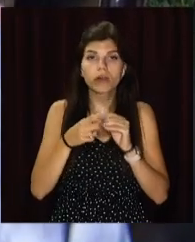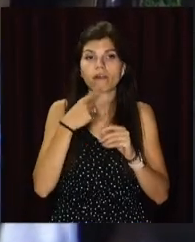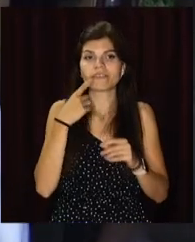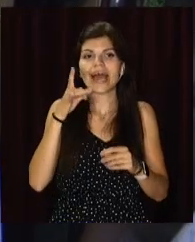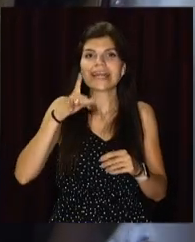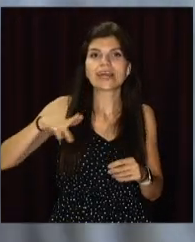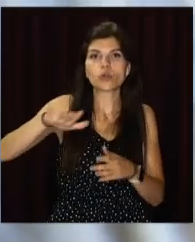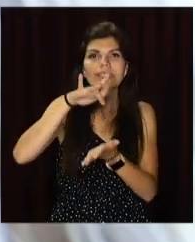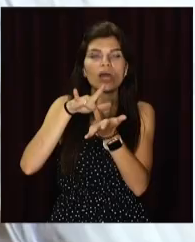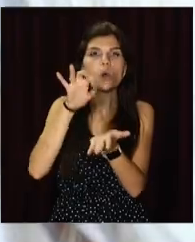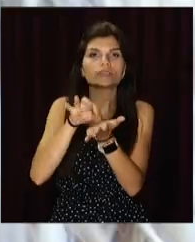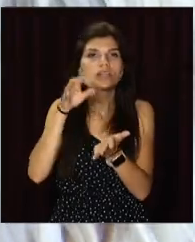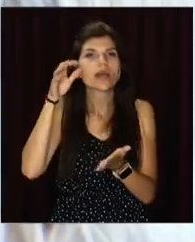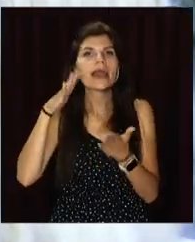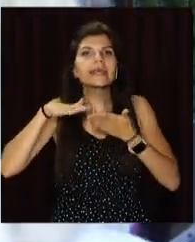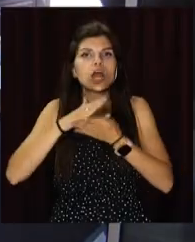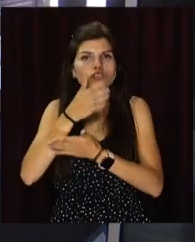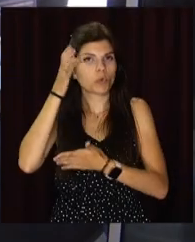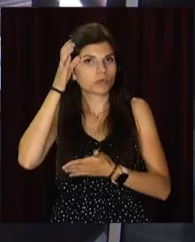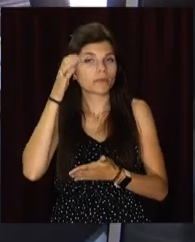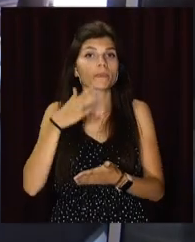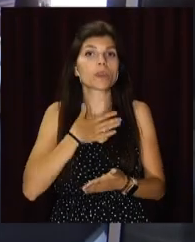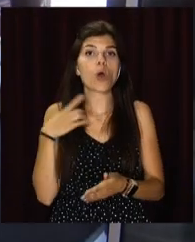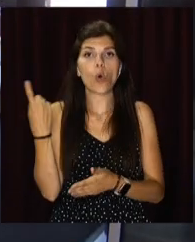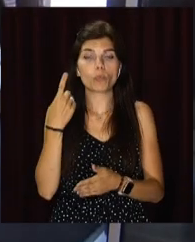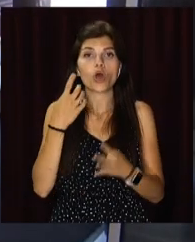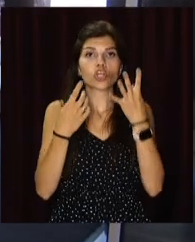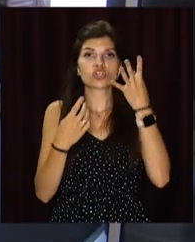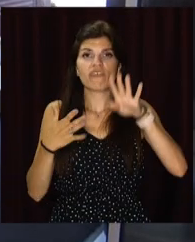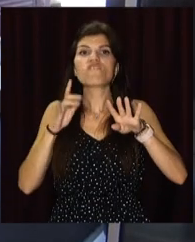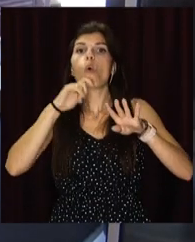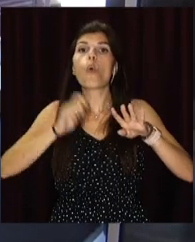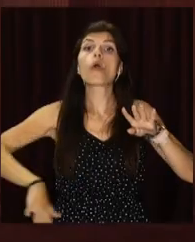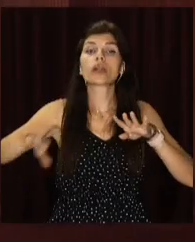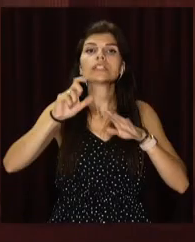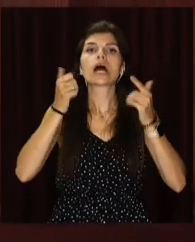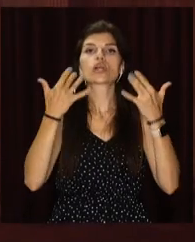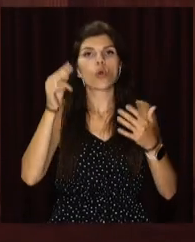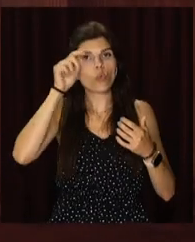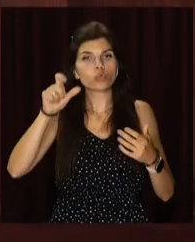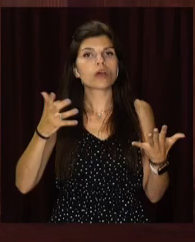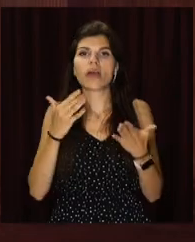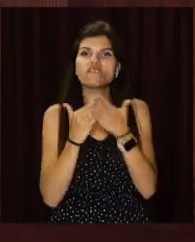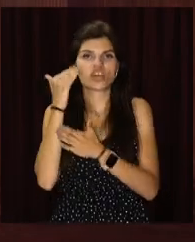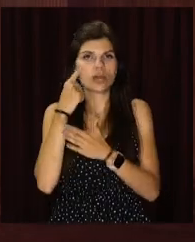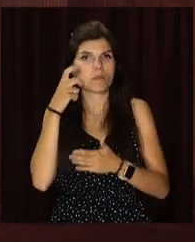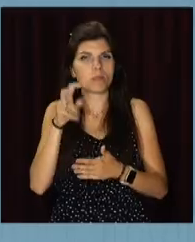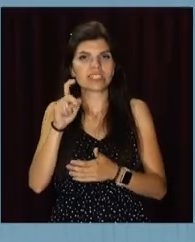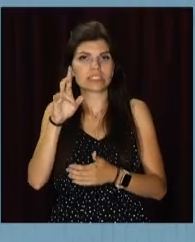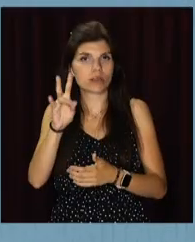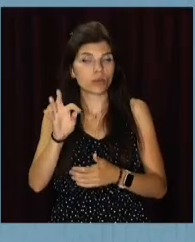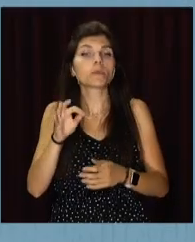у регіональному центрі оцінювання якості освіти. Наша область четверта в Україні за кількістю учнів, у яких найвищий бал із